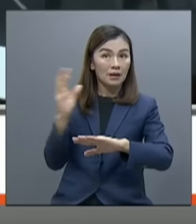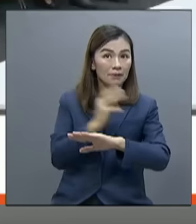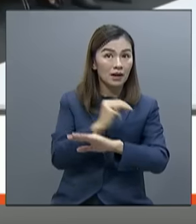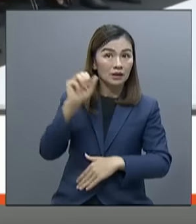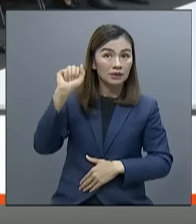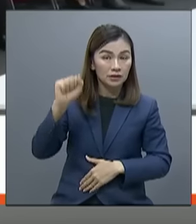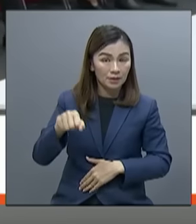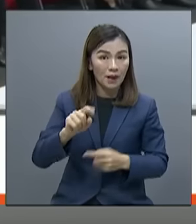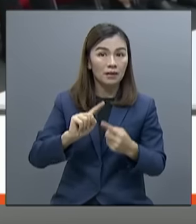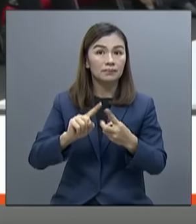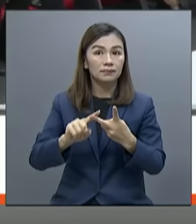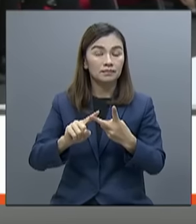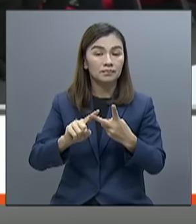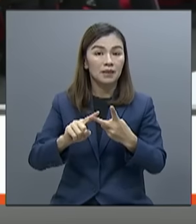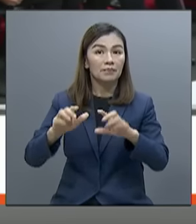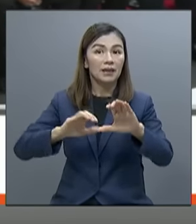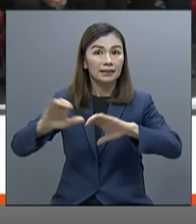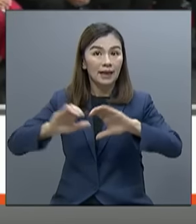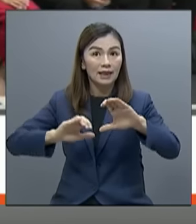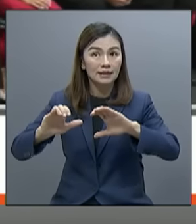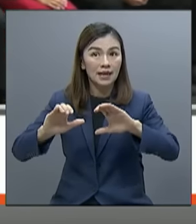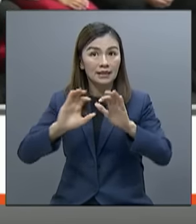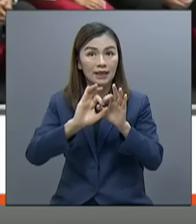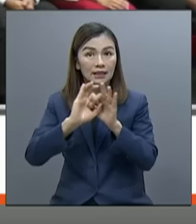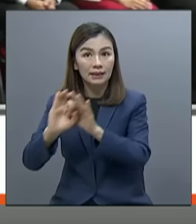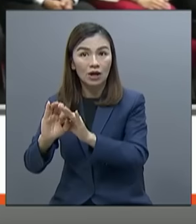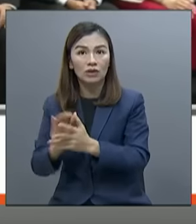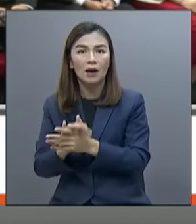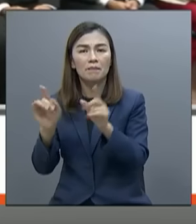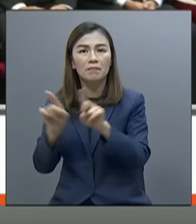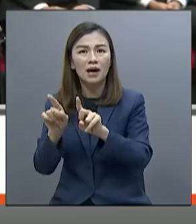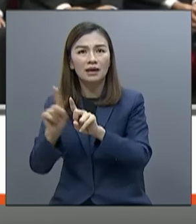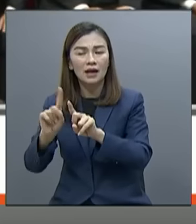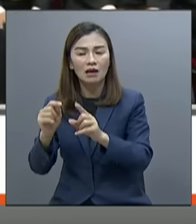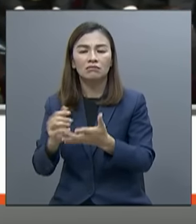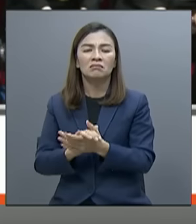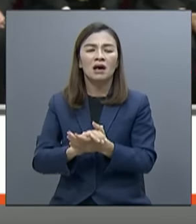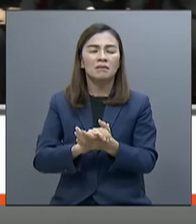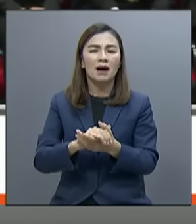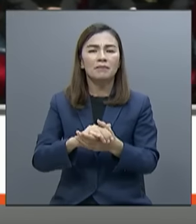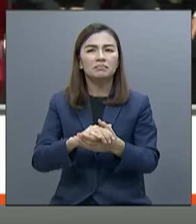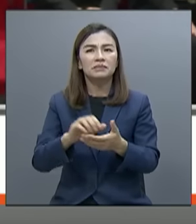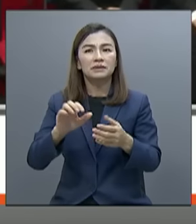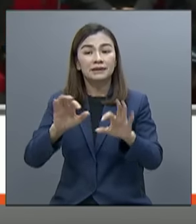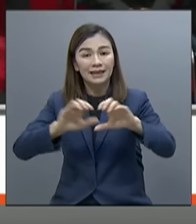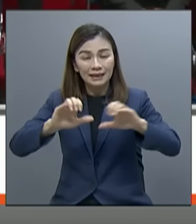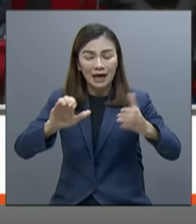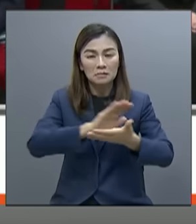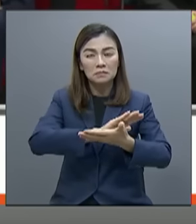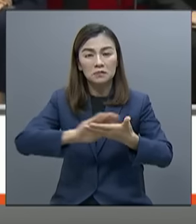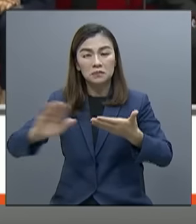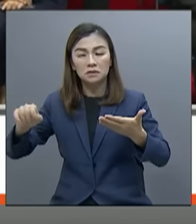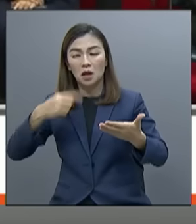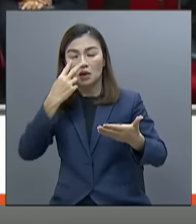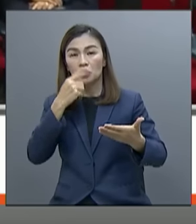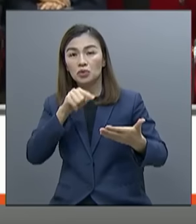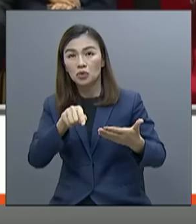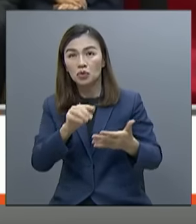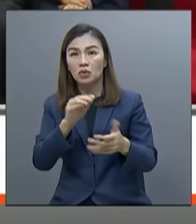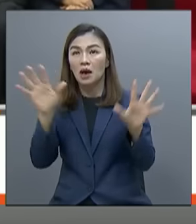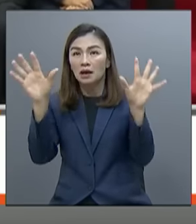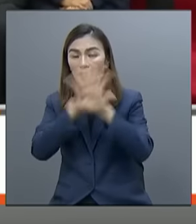เป็นการจัดฉากที่เขาเรียกว่าเป็น killing zoneที่จะทำให้ชะตากรรมของคุณแพทองธารเนี่ยจะไปซ้ำร